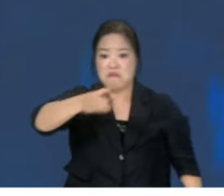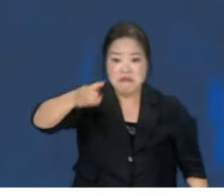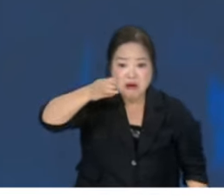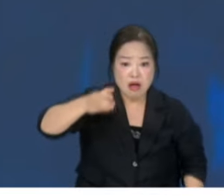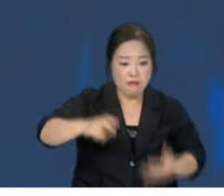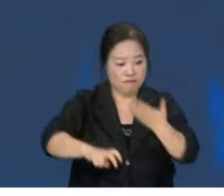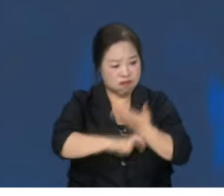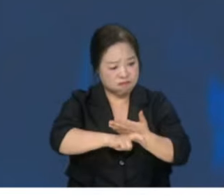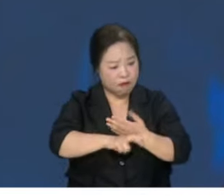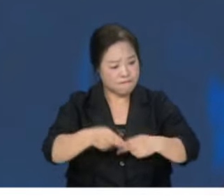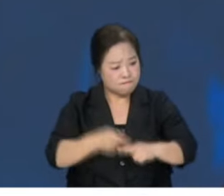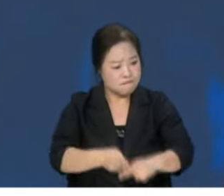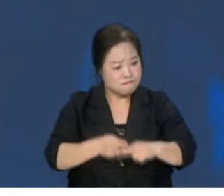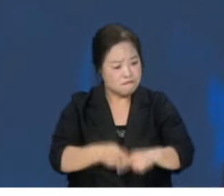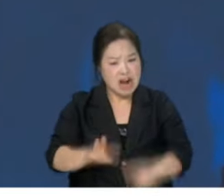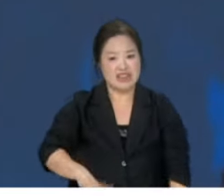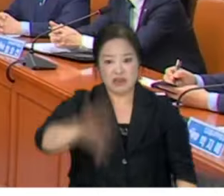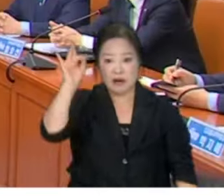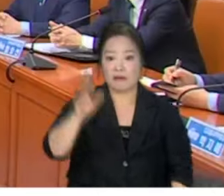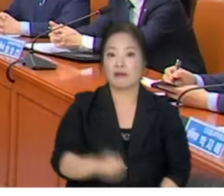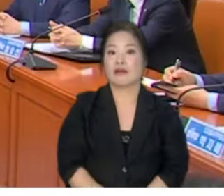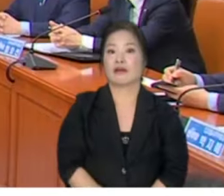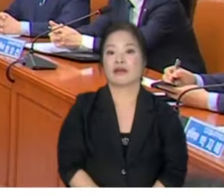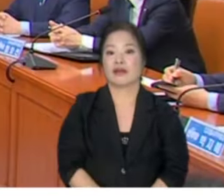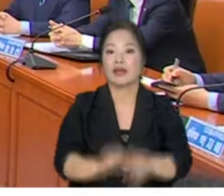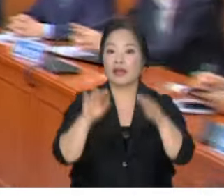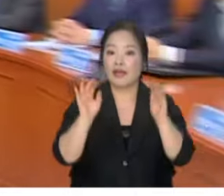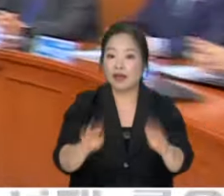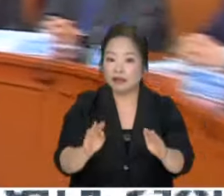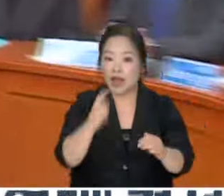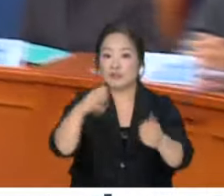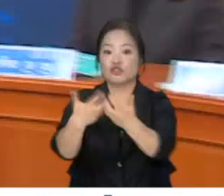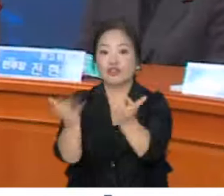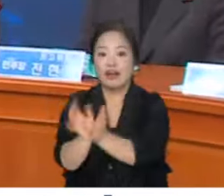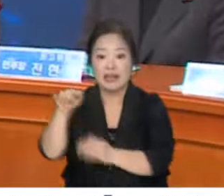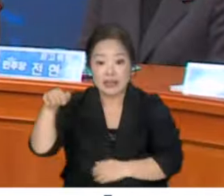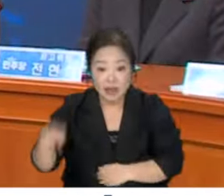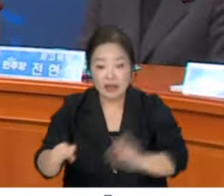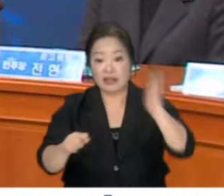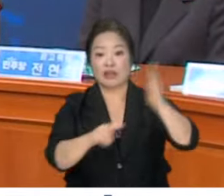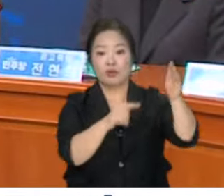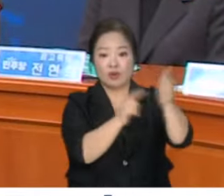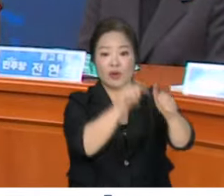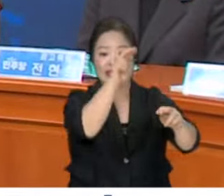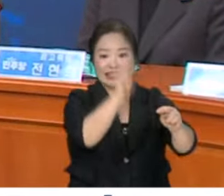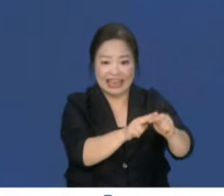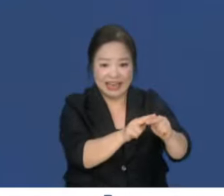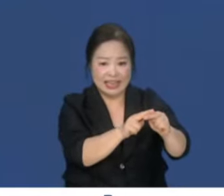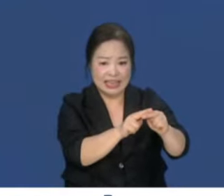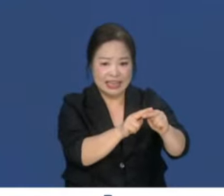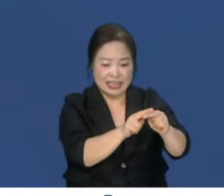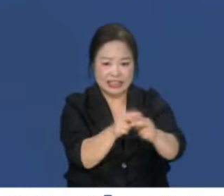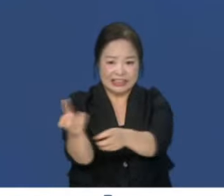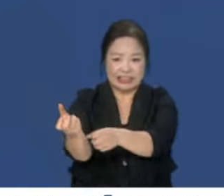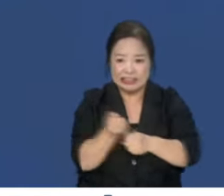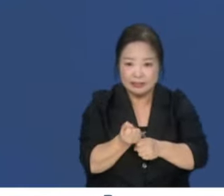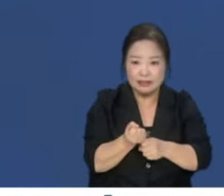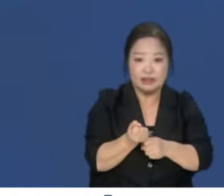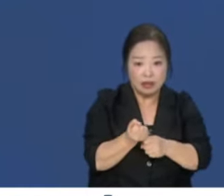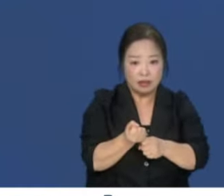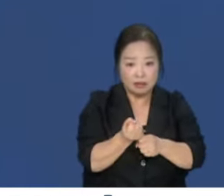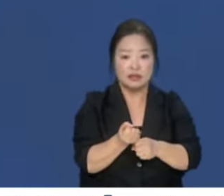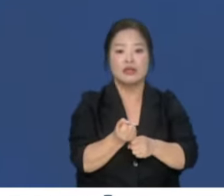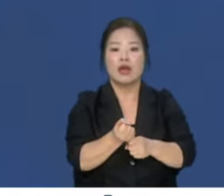불법을 저지르는 그런 정권 처음 봤습니다. 당내 일각에선 대통령 임기 단축을 위한 개헌 카드까지 거론되고